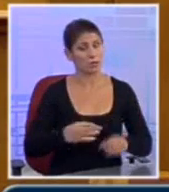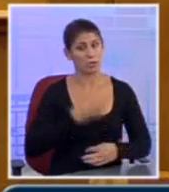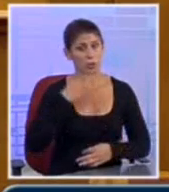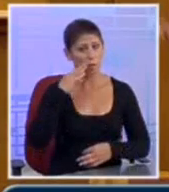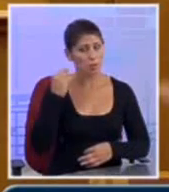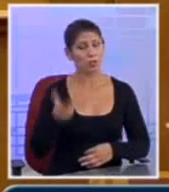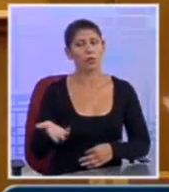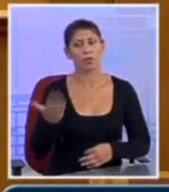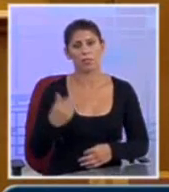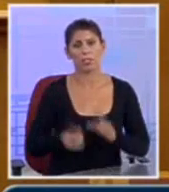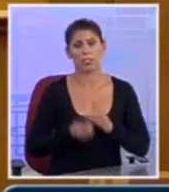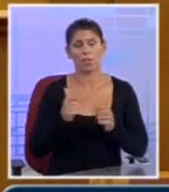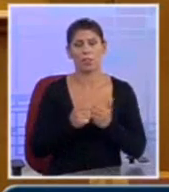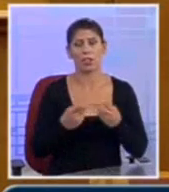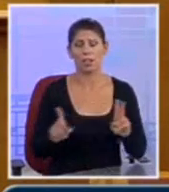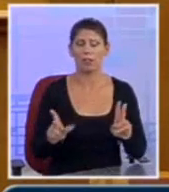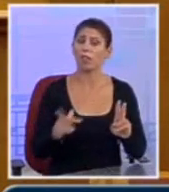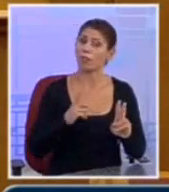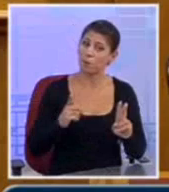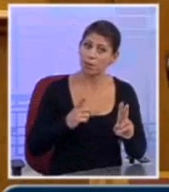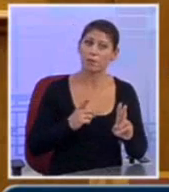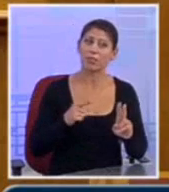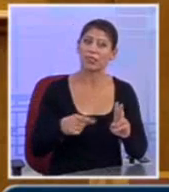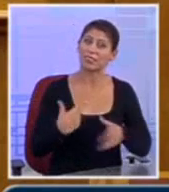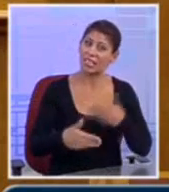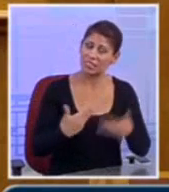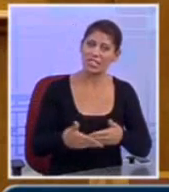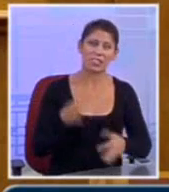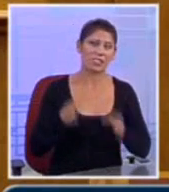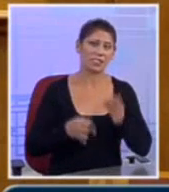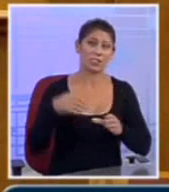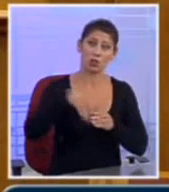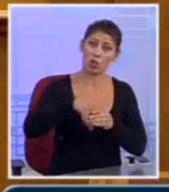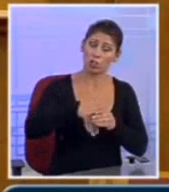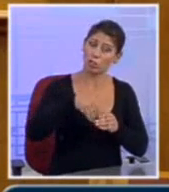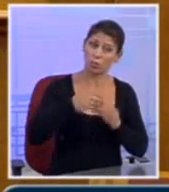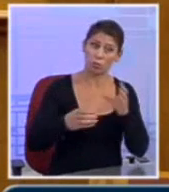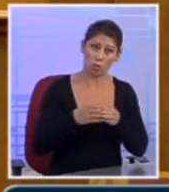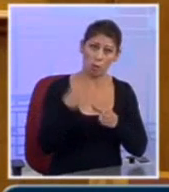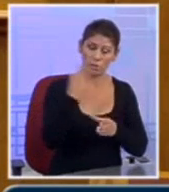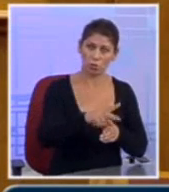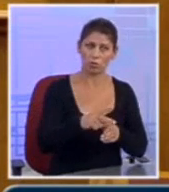Μεϊμαράκης ότι δεν είναι νεοφιλελεύθεροι. Θα περιμένουμε και την εξέλιξη της συζήτησης στο εσωτερικό σας,